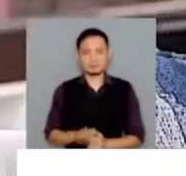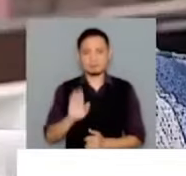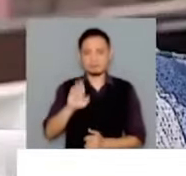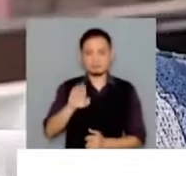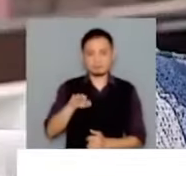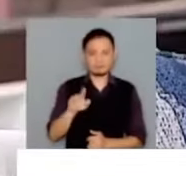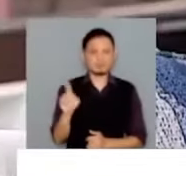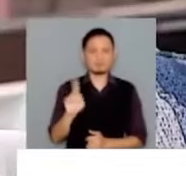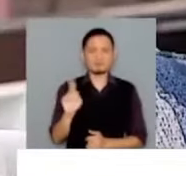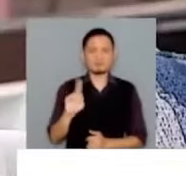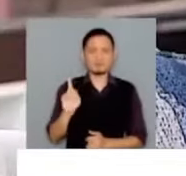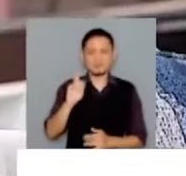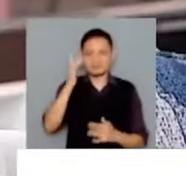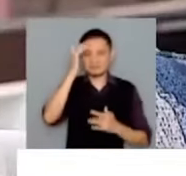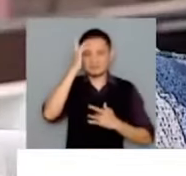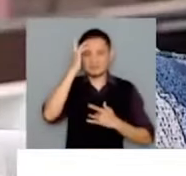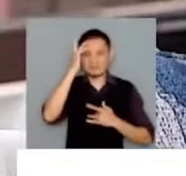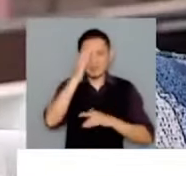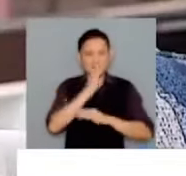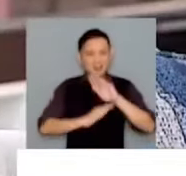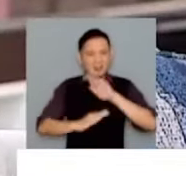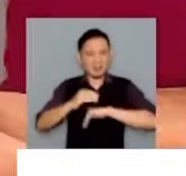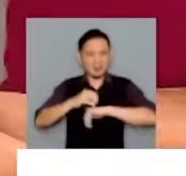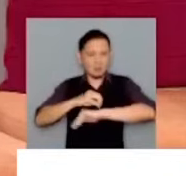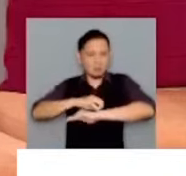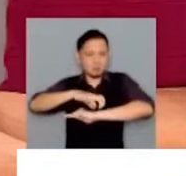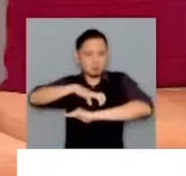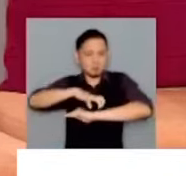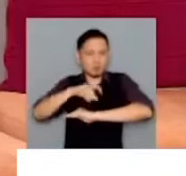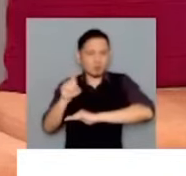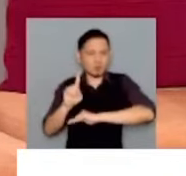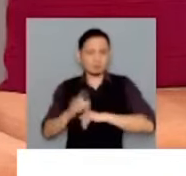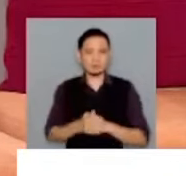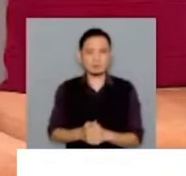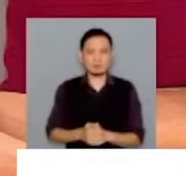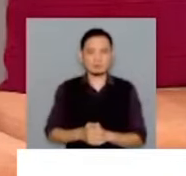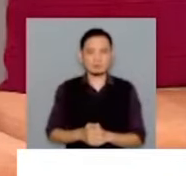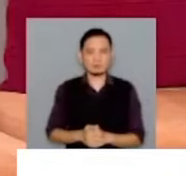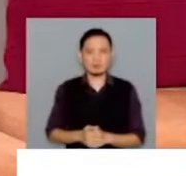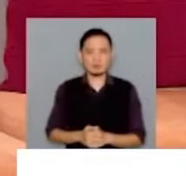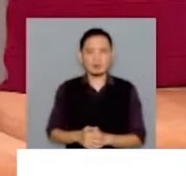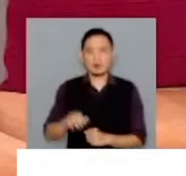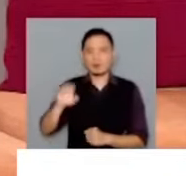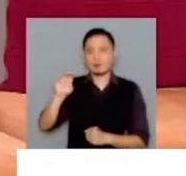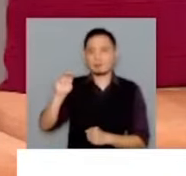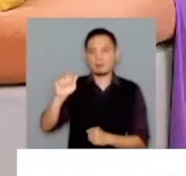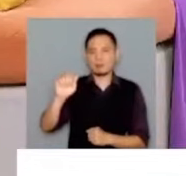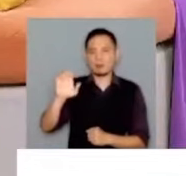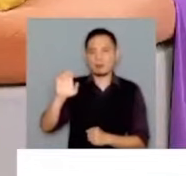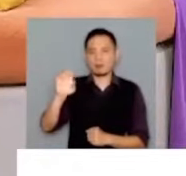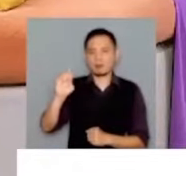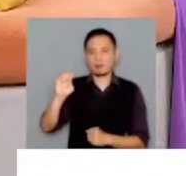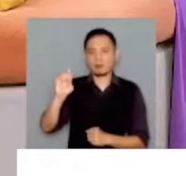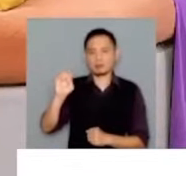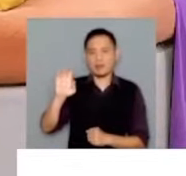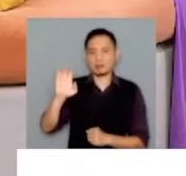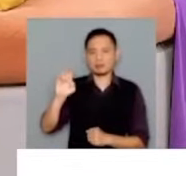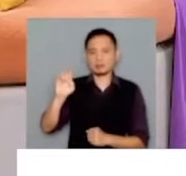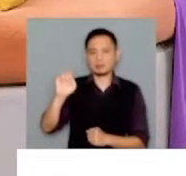condition ng kamay mo, Mark? Ang tawag sa kanya is macrodactyly. Yeah, since birth